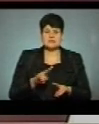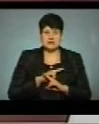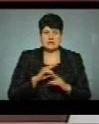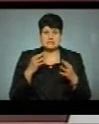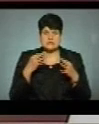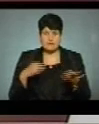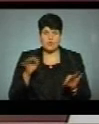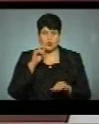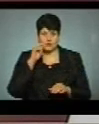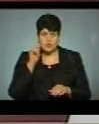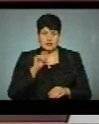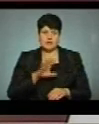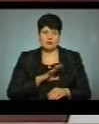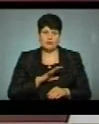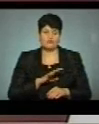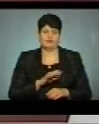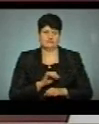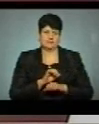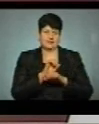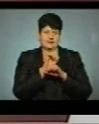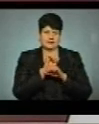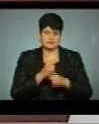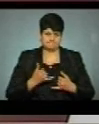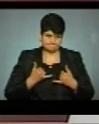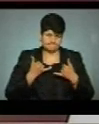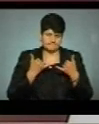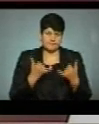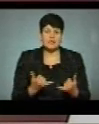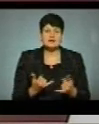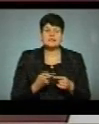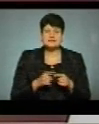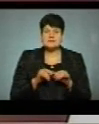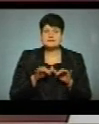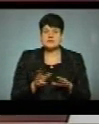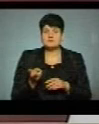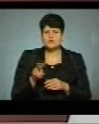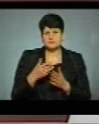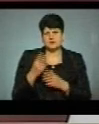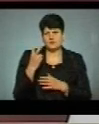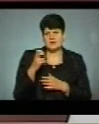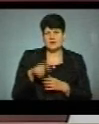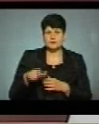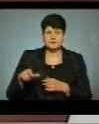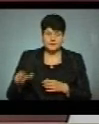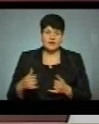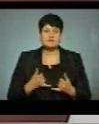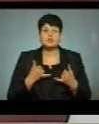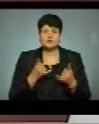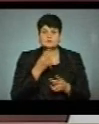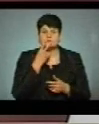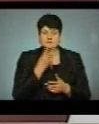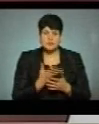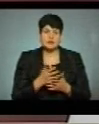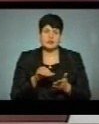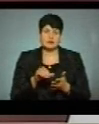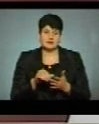України» відбувся мітинг-реквієм. За словами поліцейського Сергія Вишовського, на захід прийшли близько 200 осіб. Як вшановували загиблих під час